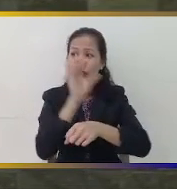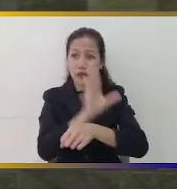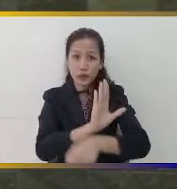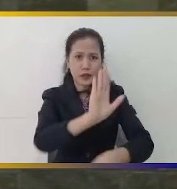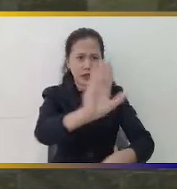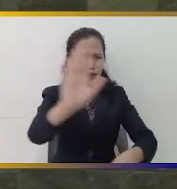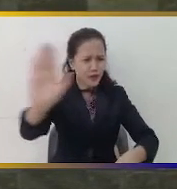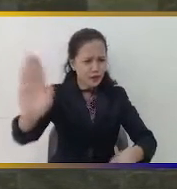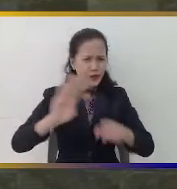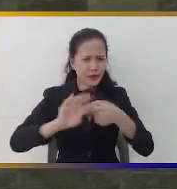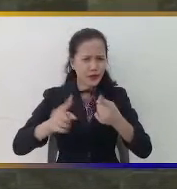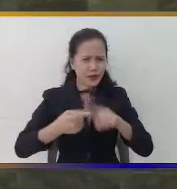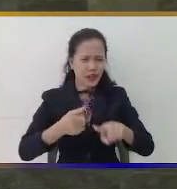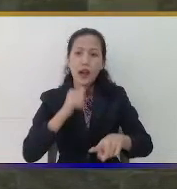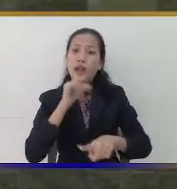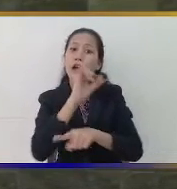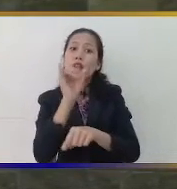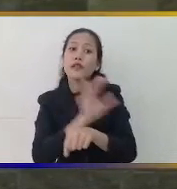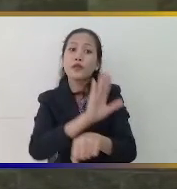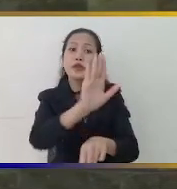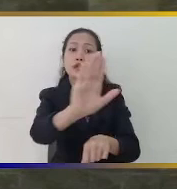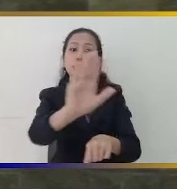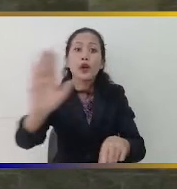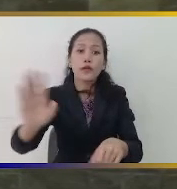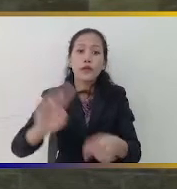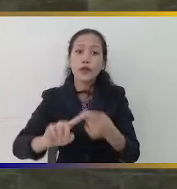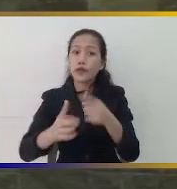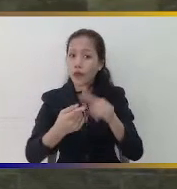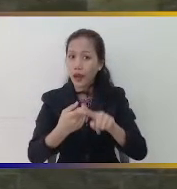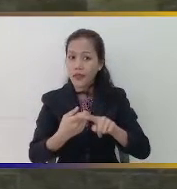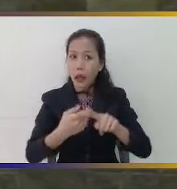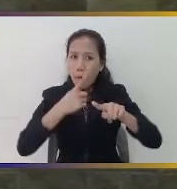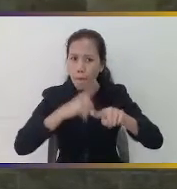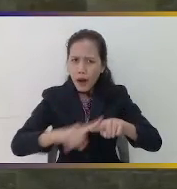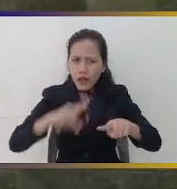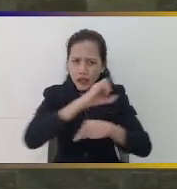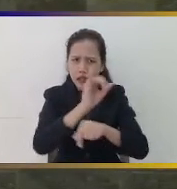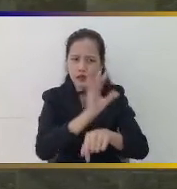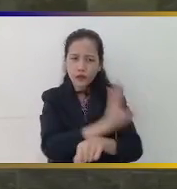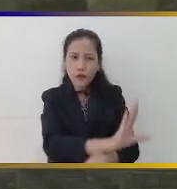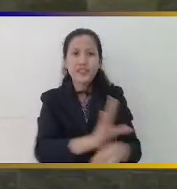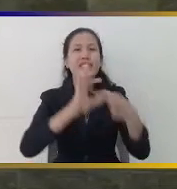mo, hindi rin po sa impluensya ng barkada mo, kundi dapat sa biblical.